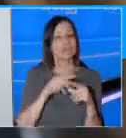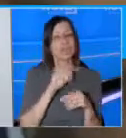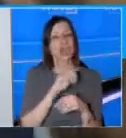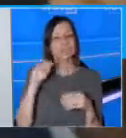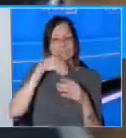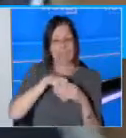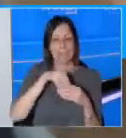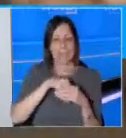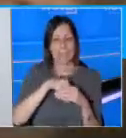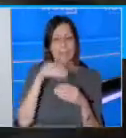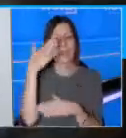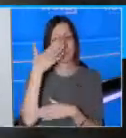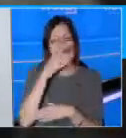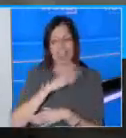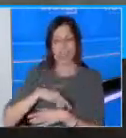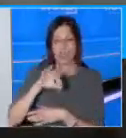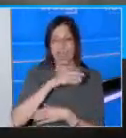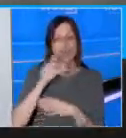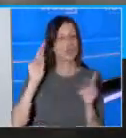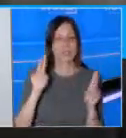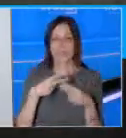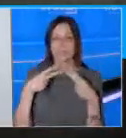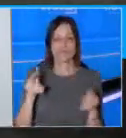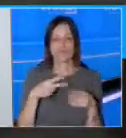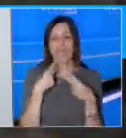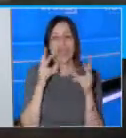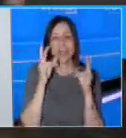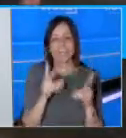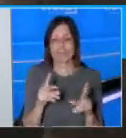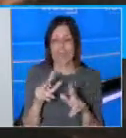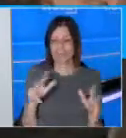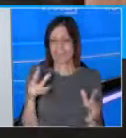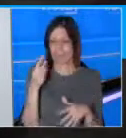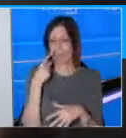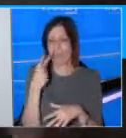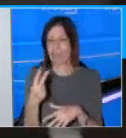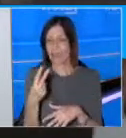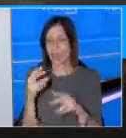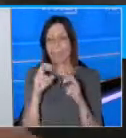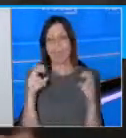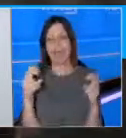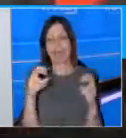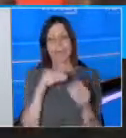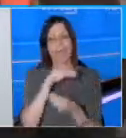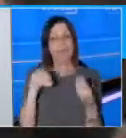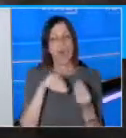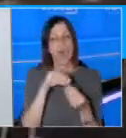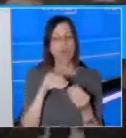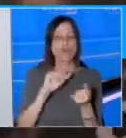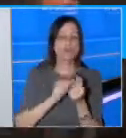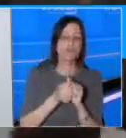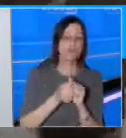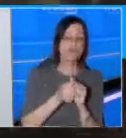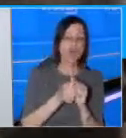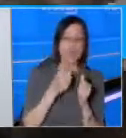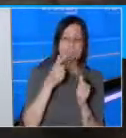הפנים. במדינה שלנו אי אפשר לאפשר למצב שראינו בערים המעורבות, או בצירים בדרום כבר